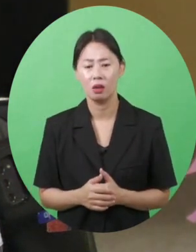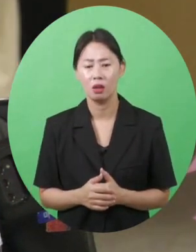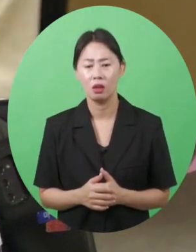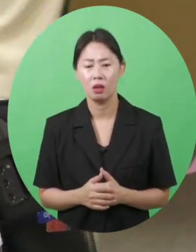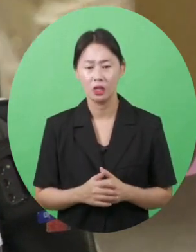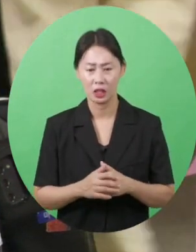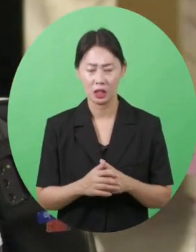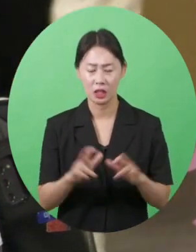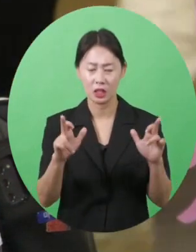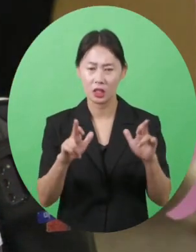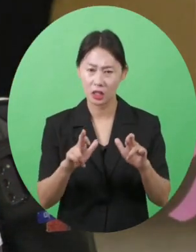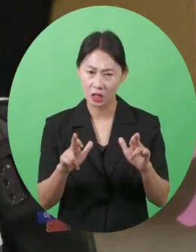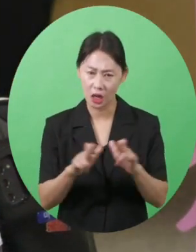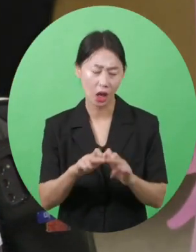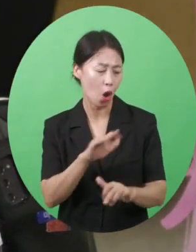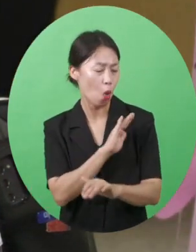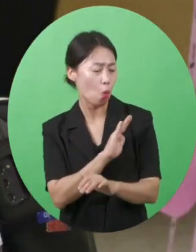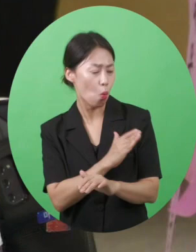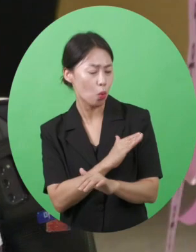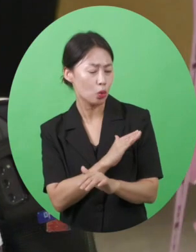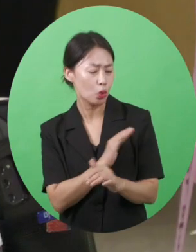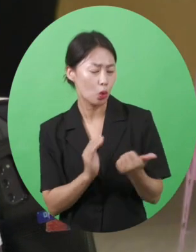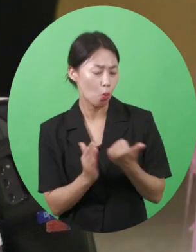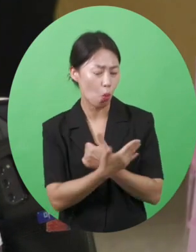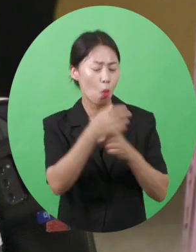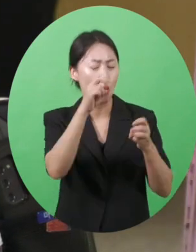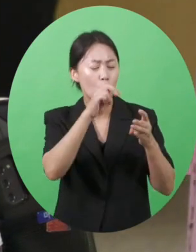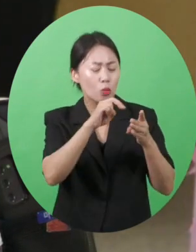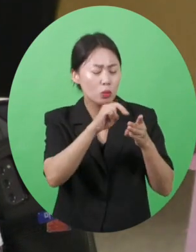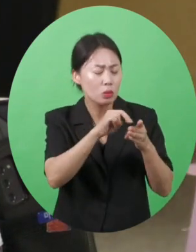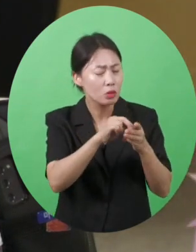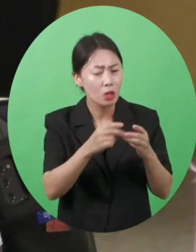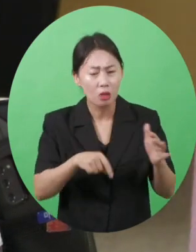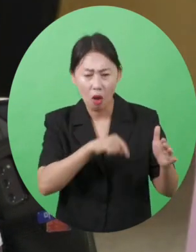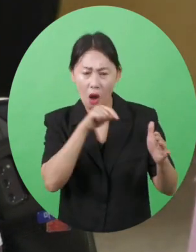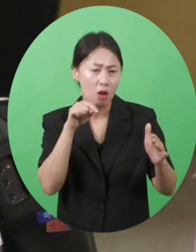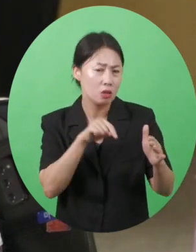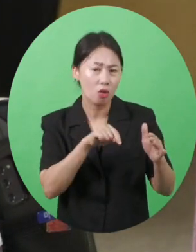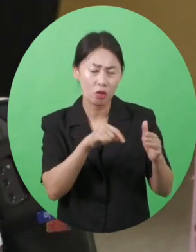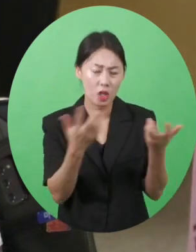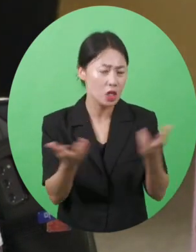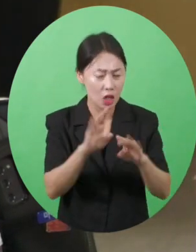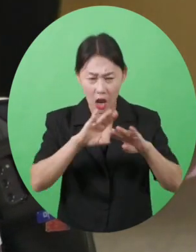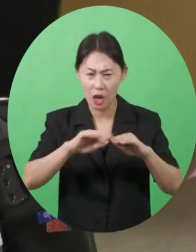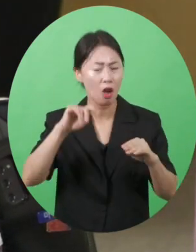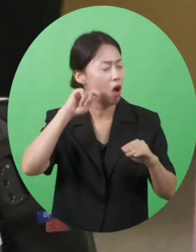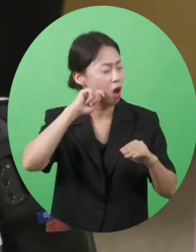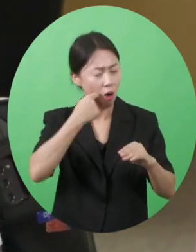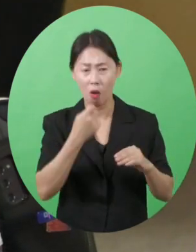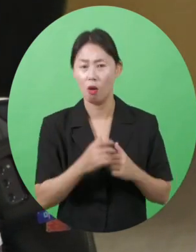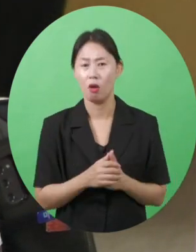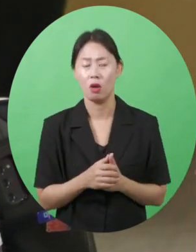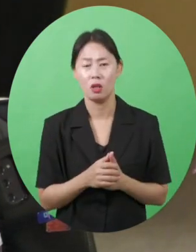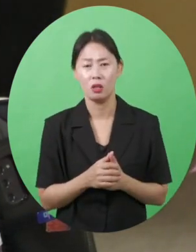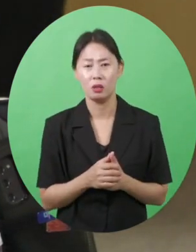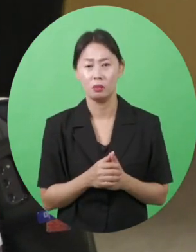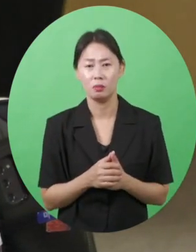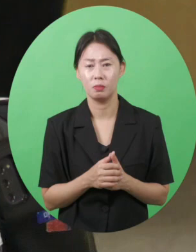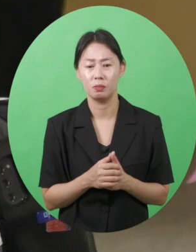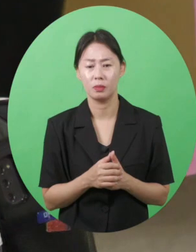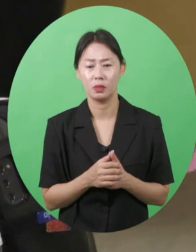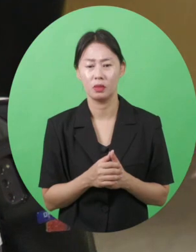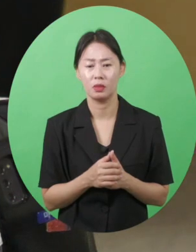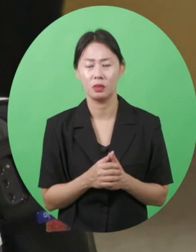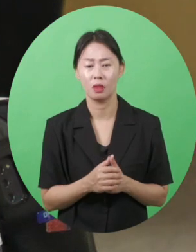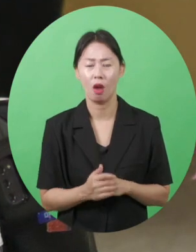이 권위공호 체계 안에서는 할 수가 없었다는 말이 정말 그